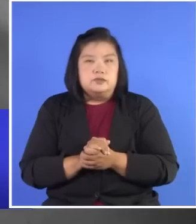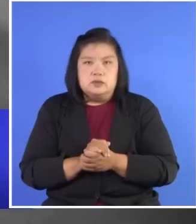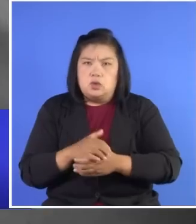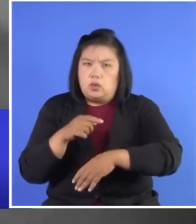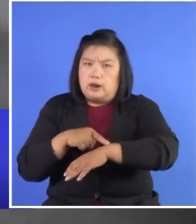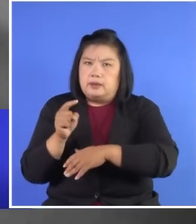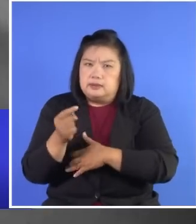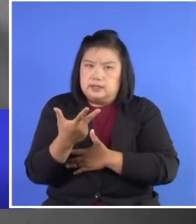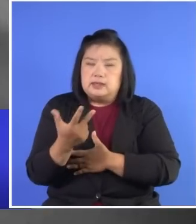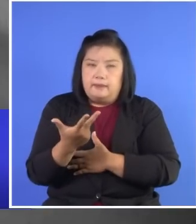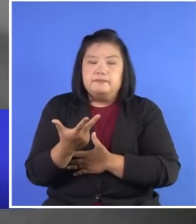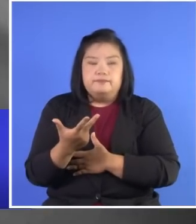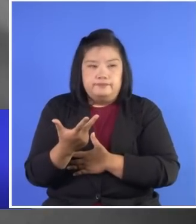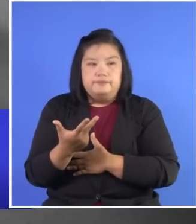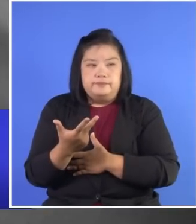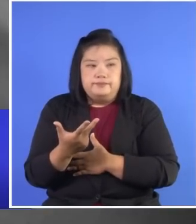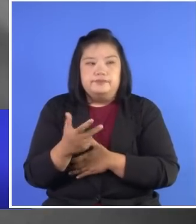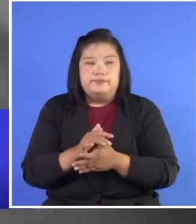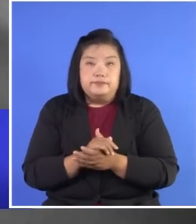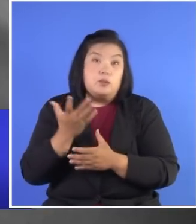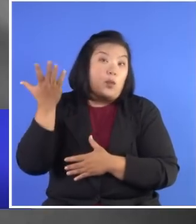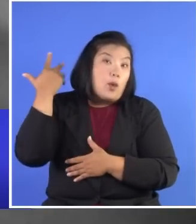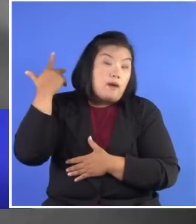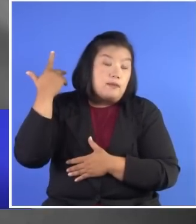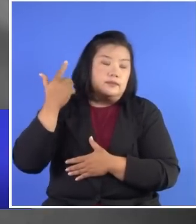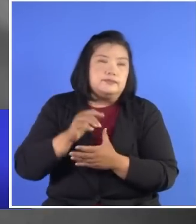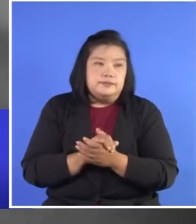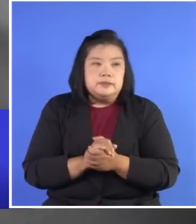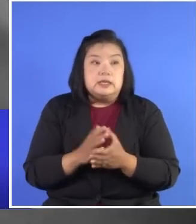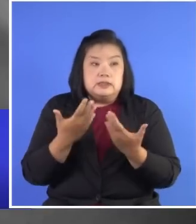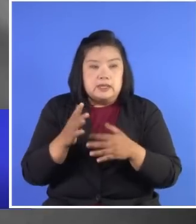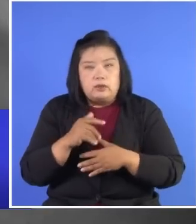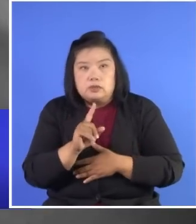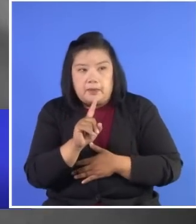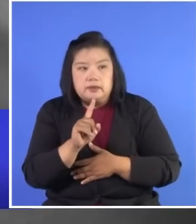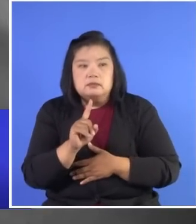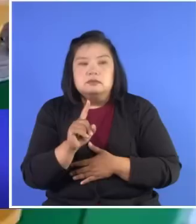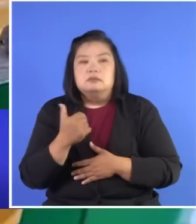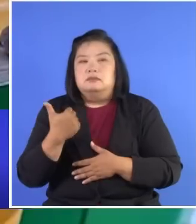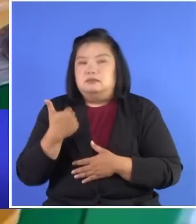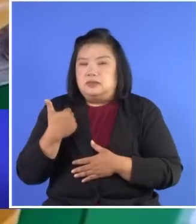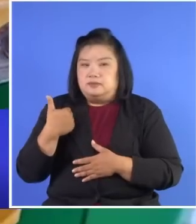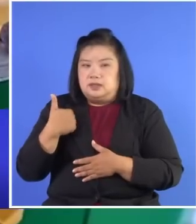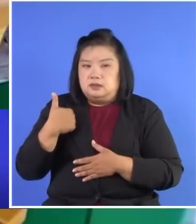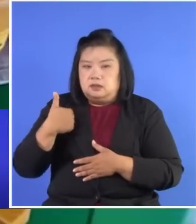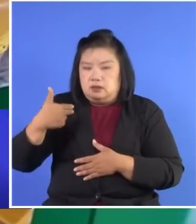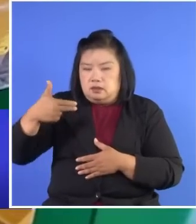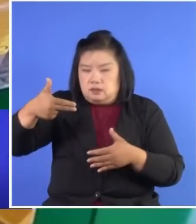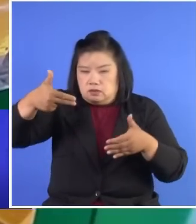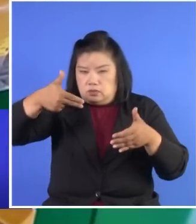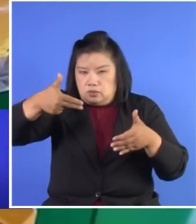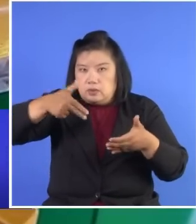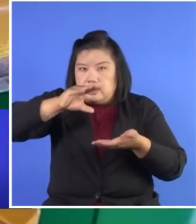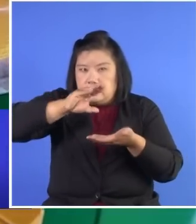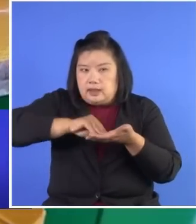ตี 3ที่จะเข้าวันที่4กรกฎาคมนะคะพอหลังเกิดเหตุปุ๊บกล้องวงจรปิดบันทึกภาพเหตุการณ์ชายคนนี้เอาไว้ได้แล้วก็